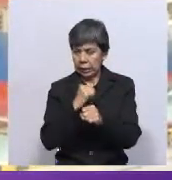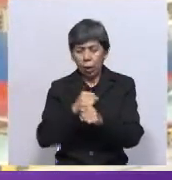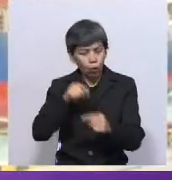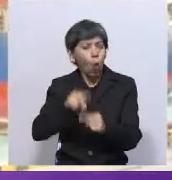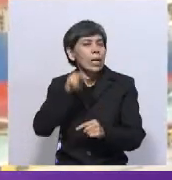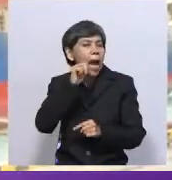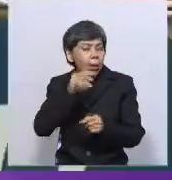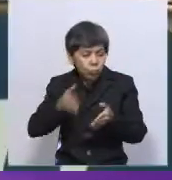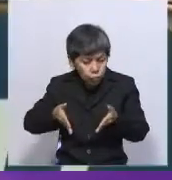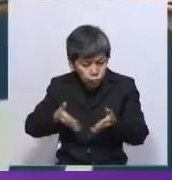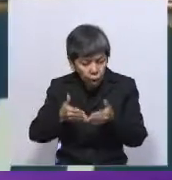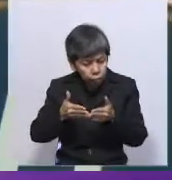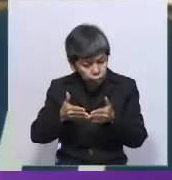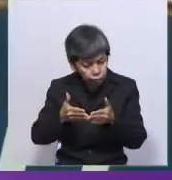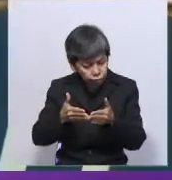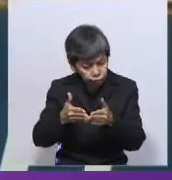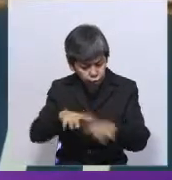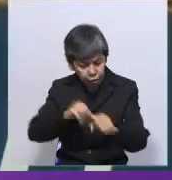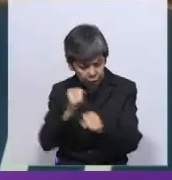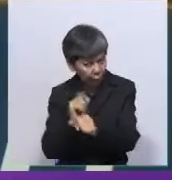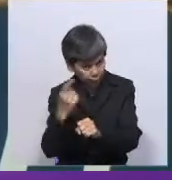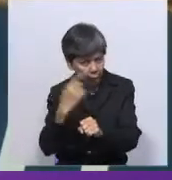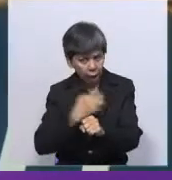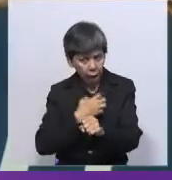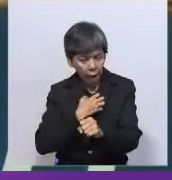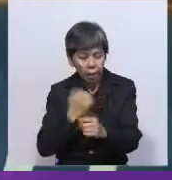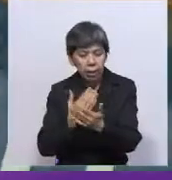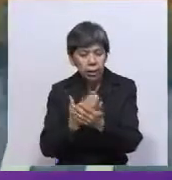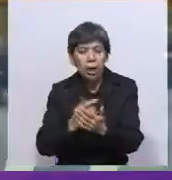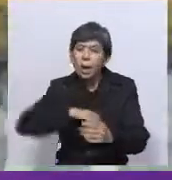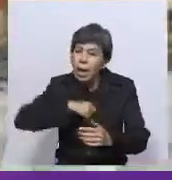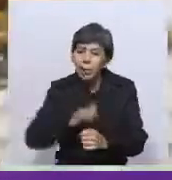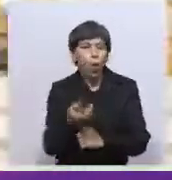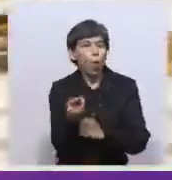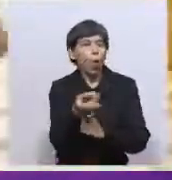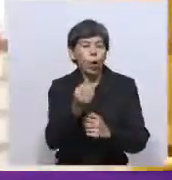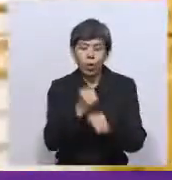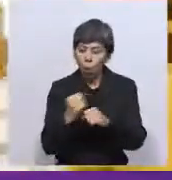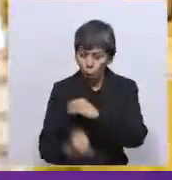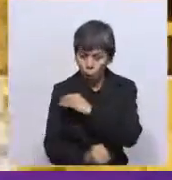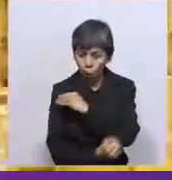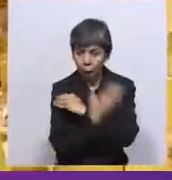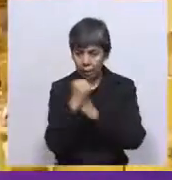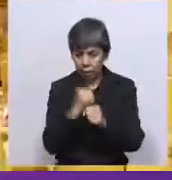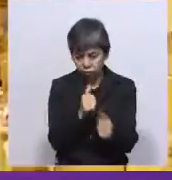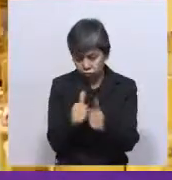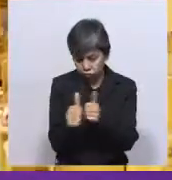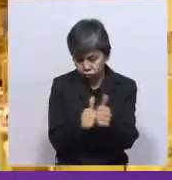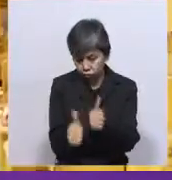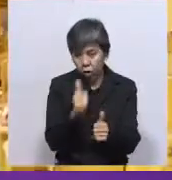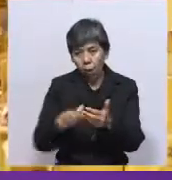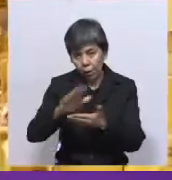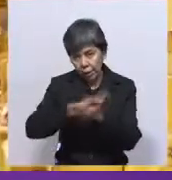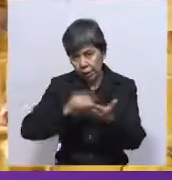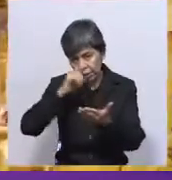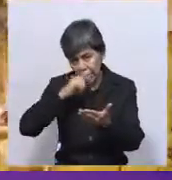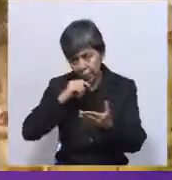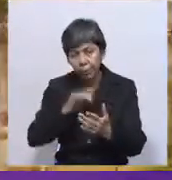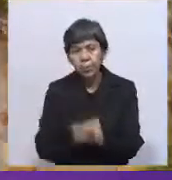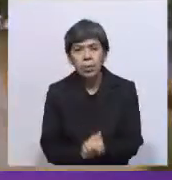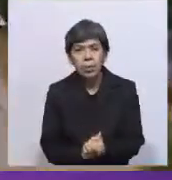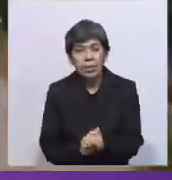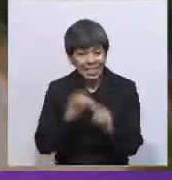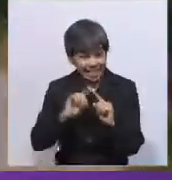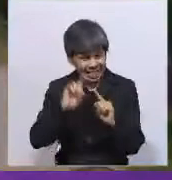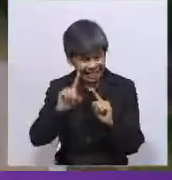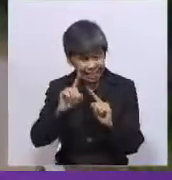งทางน้ำให้มีประสิทธิภาพมากขึ้นเพื่อลดต้นทุนโลจิสติกเพิ่มโอกาสทางการแข่งขันของประเทศโดยอัน